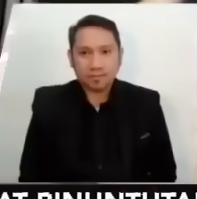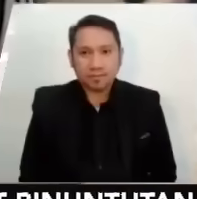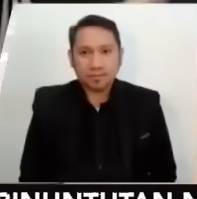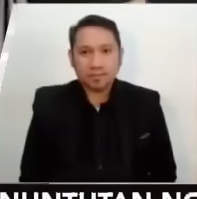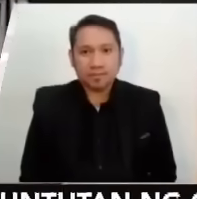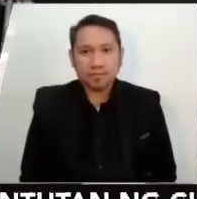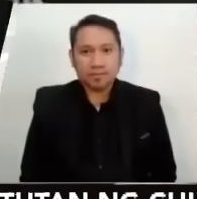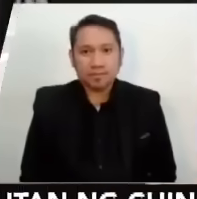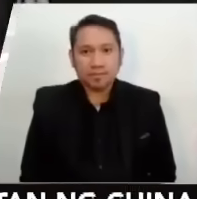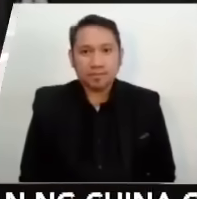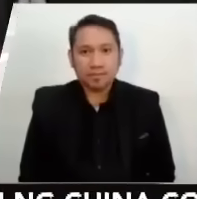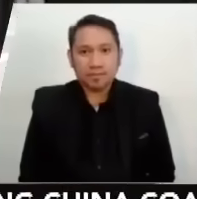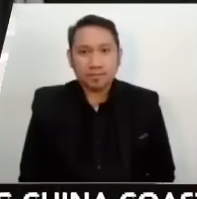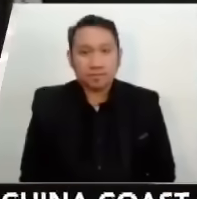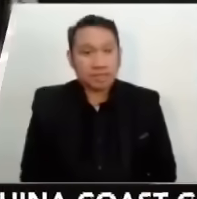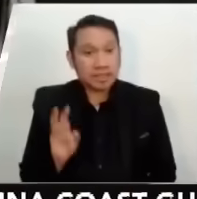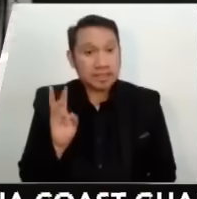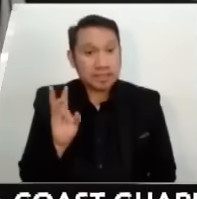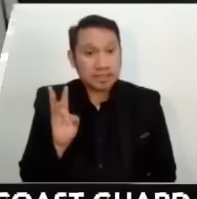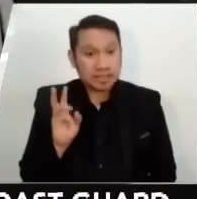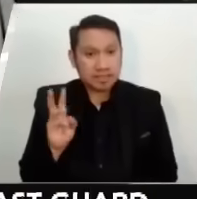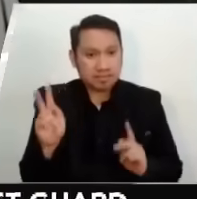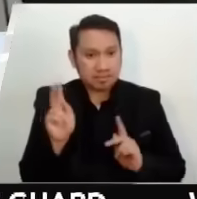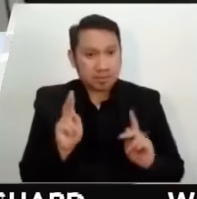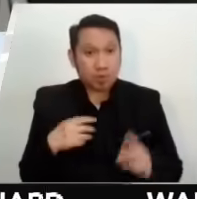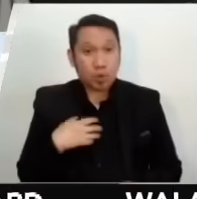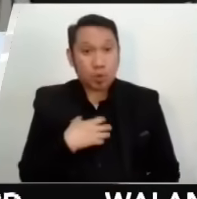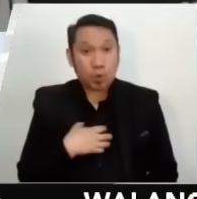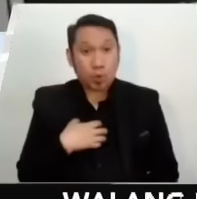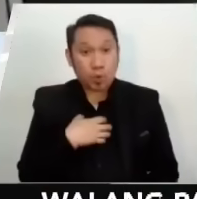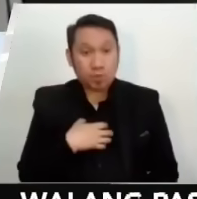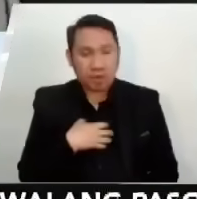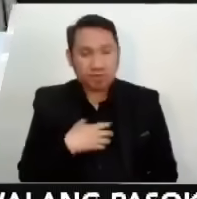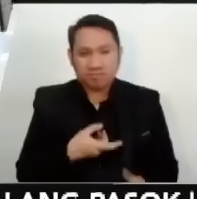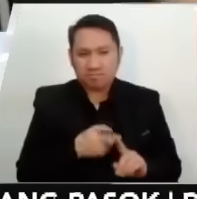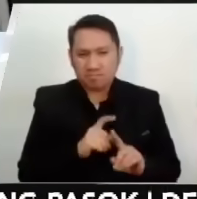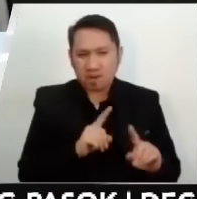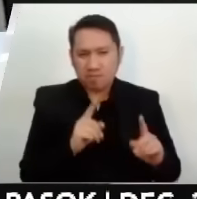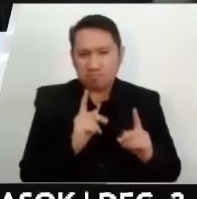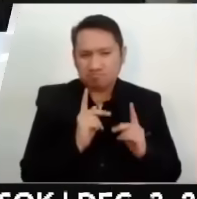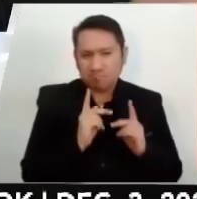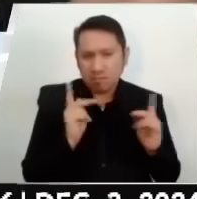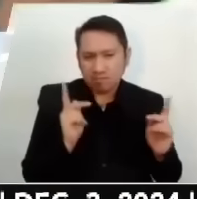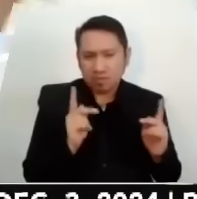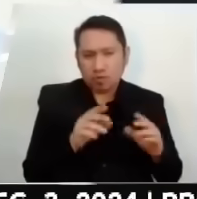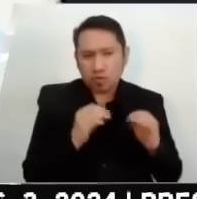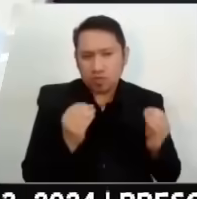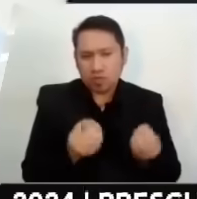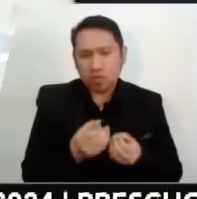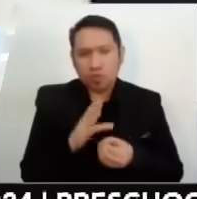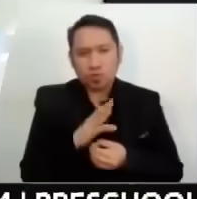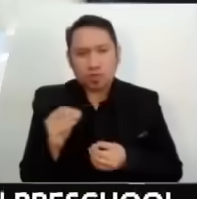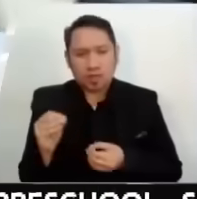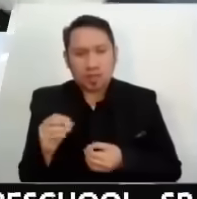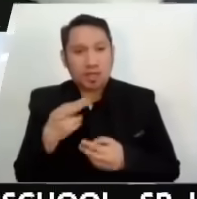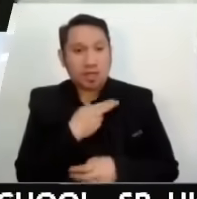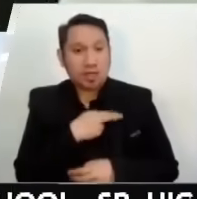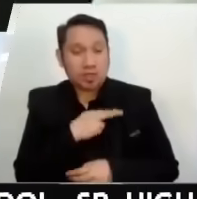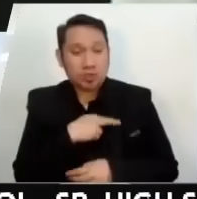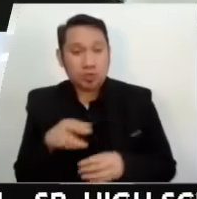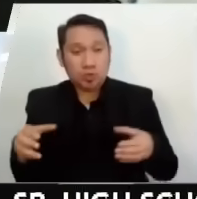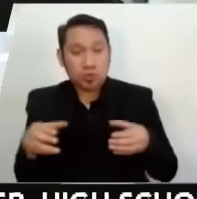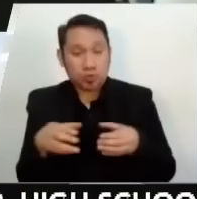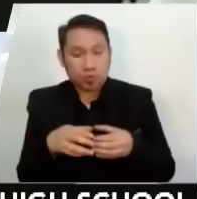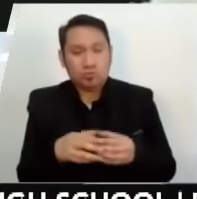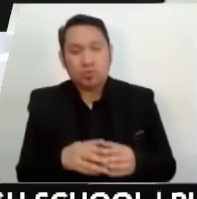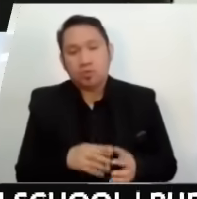16 na complainant mula sa civil society at religious groups ang naghain ng impeachment laban kay Vice President Sara Duterte sa opisina